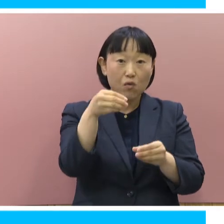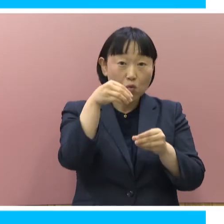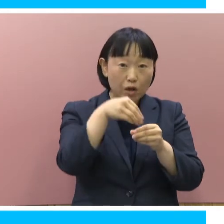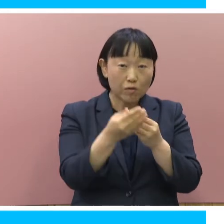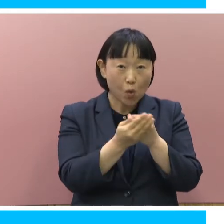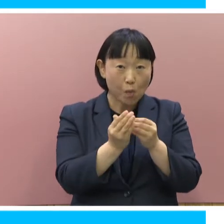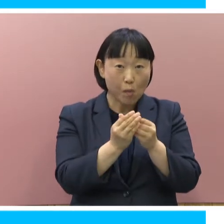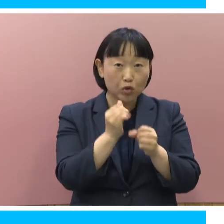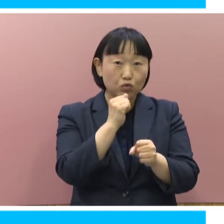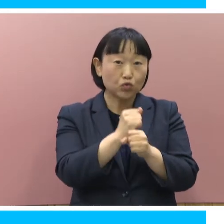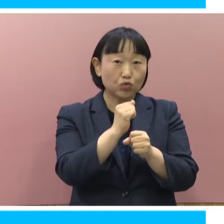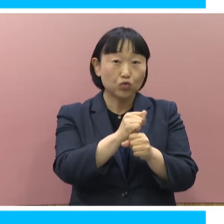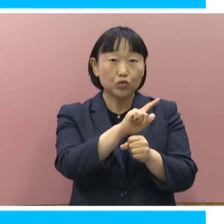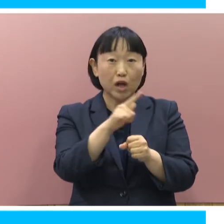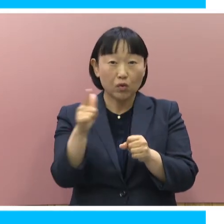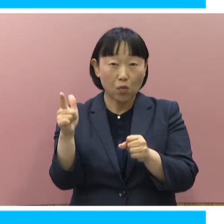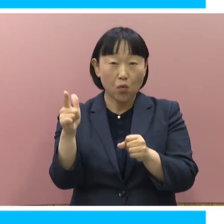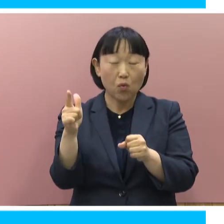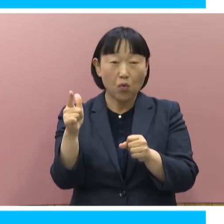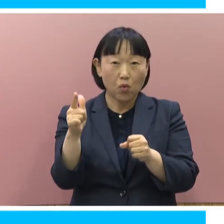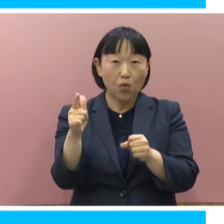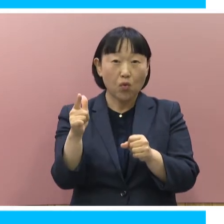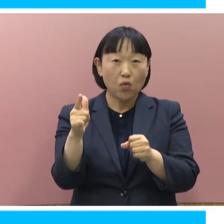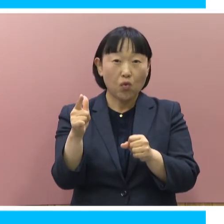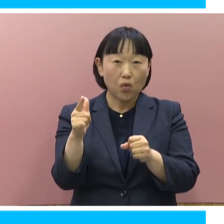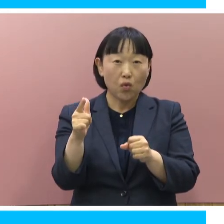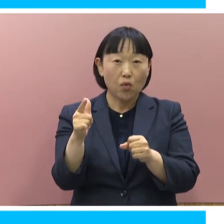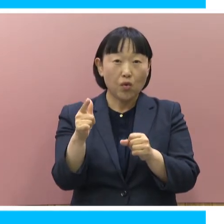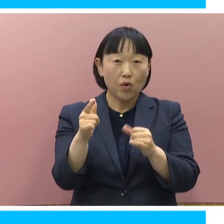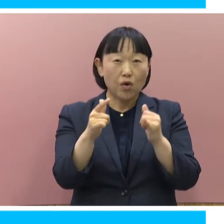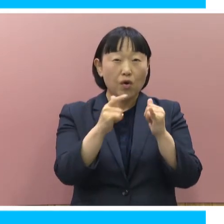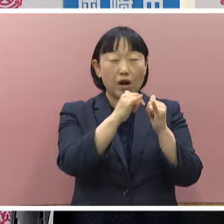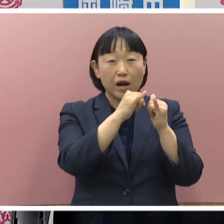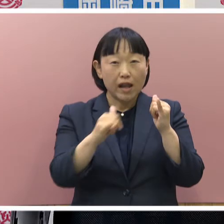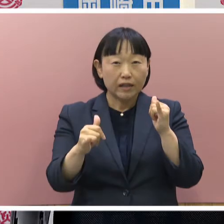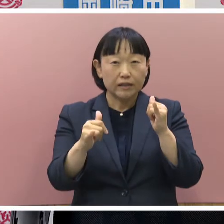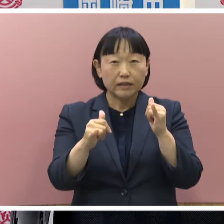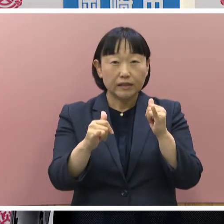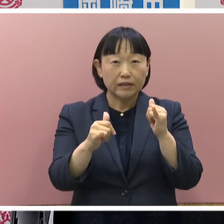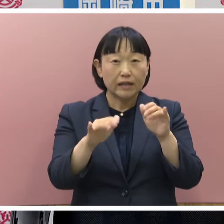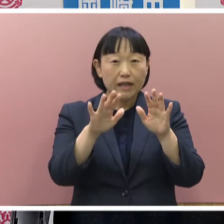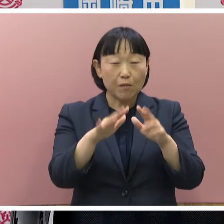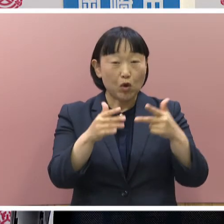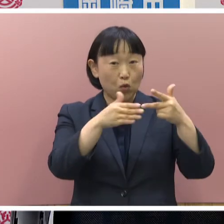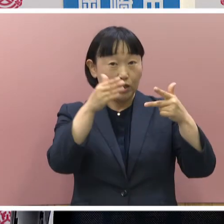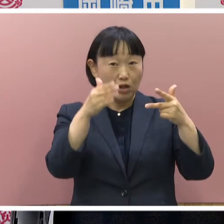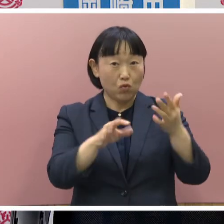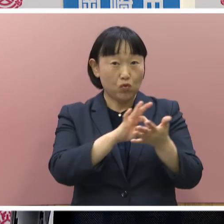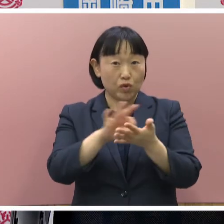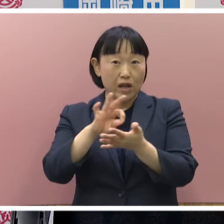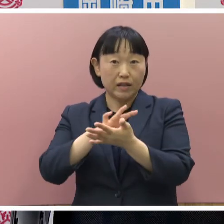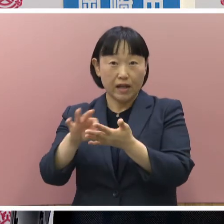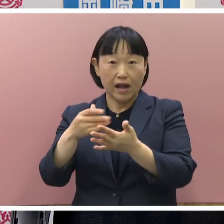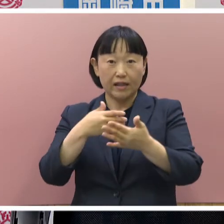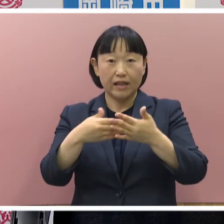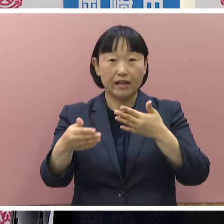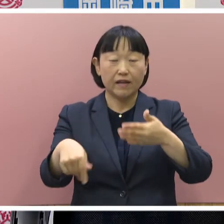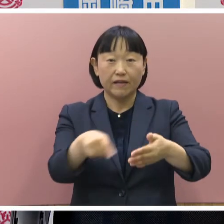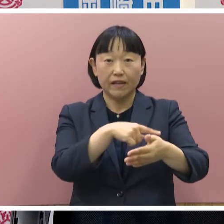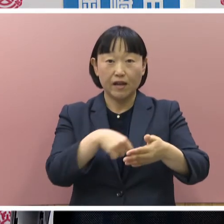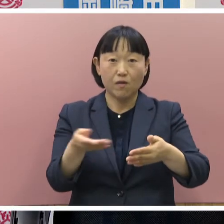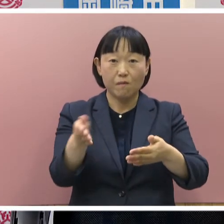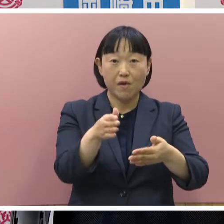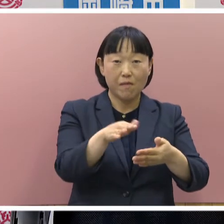ナルのお守り作りの体験など、歴史資源や既存施設を活用した体験コンテンツが盛り込